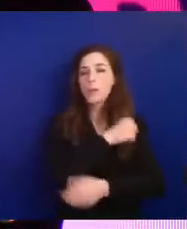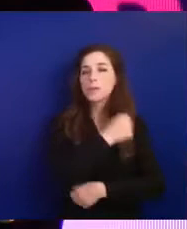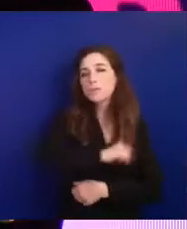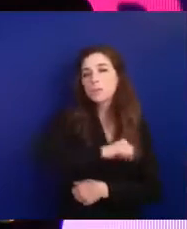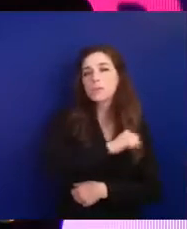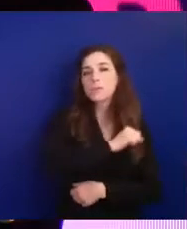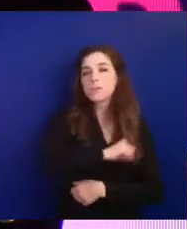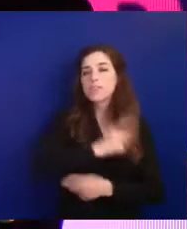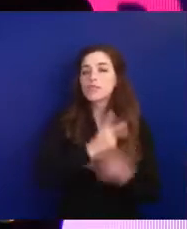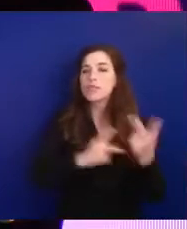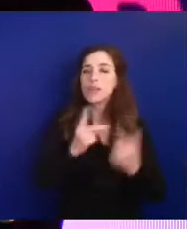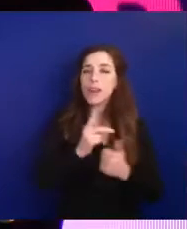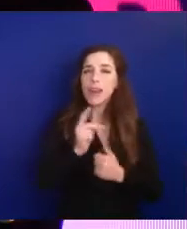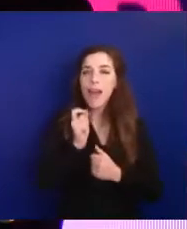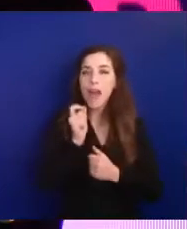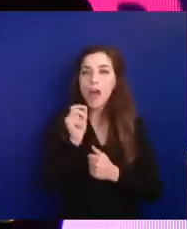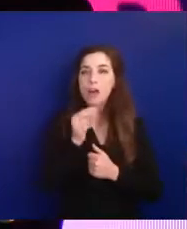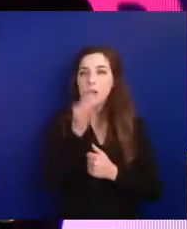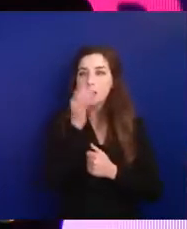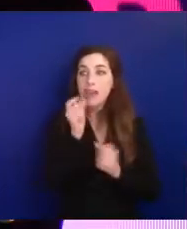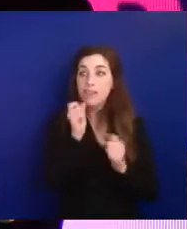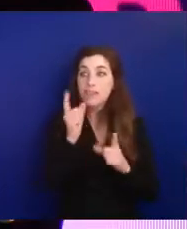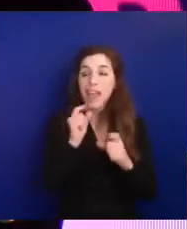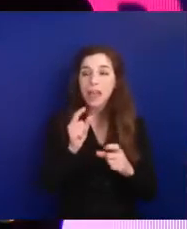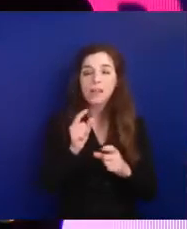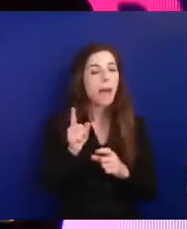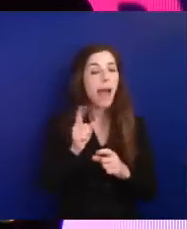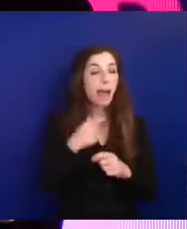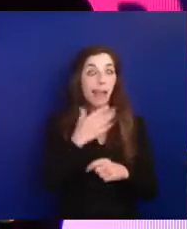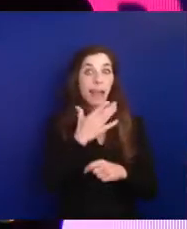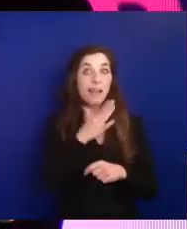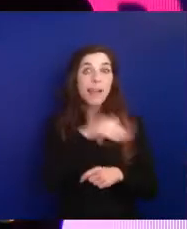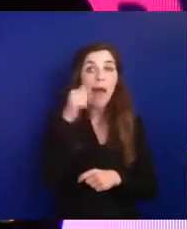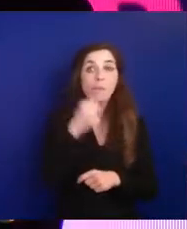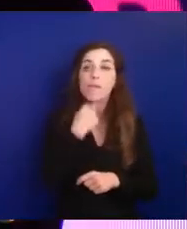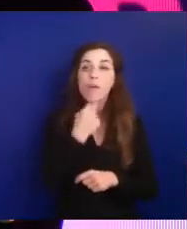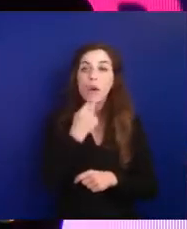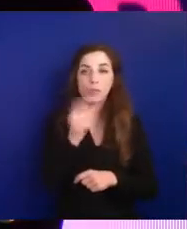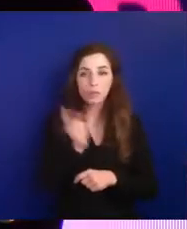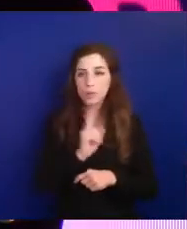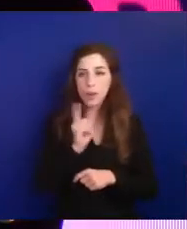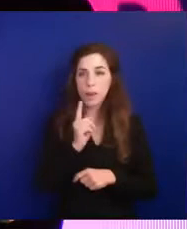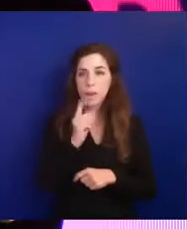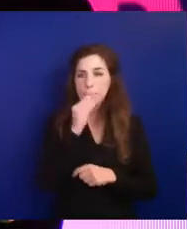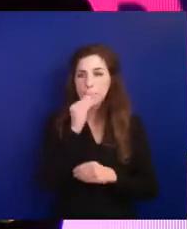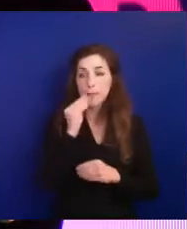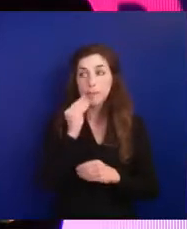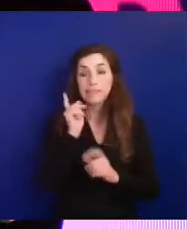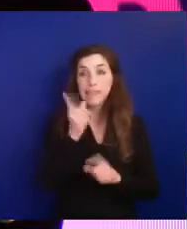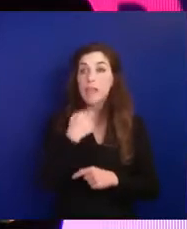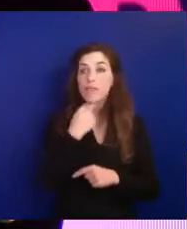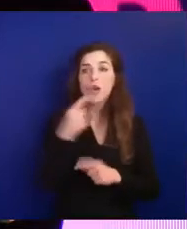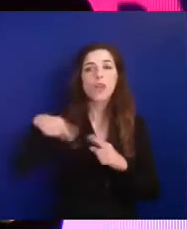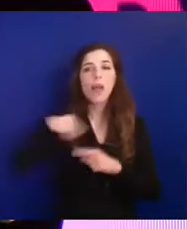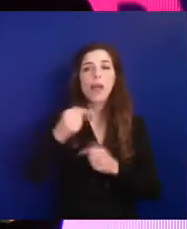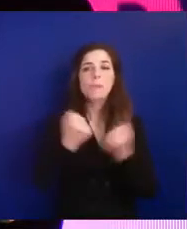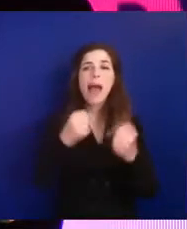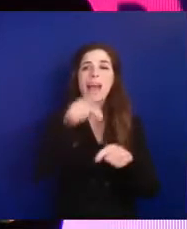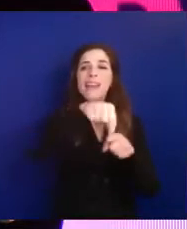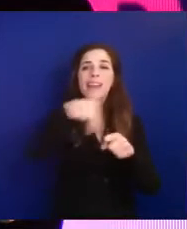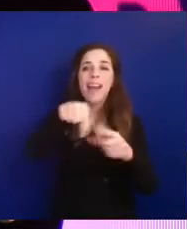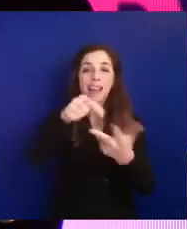che sentissero la mia voce avrebbero capito che ero ancora viva rosaria era completamente inerte